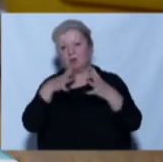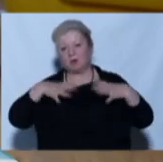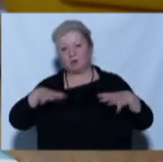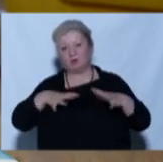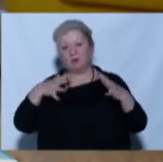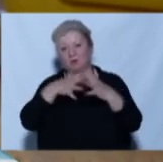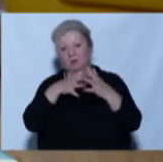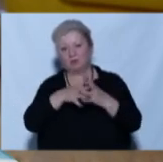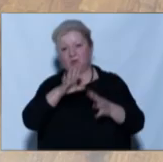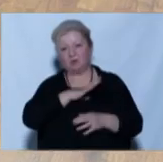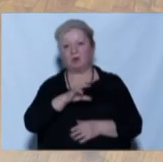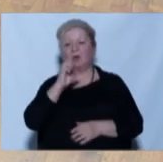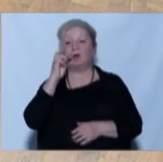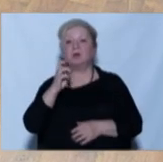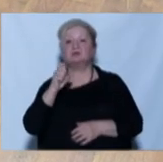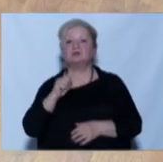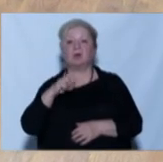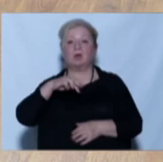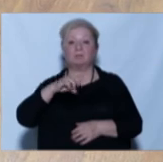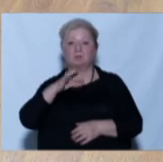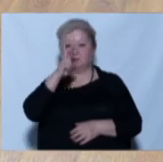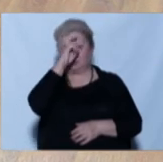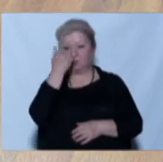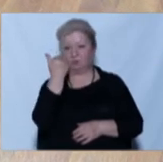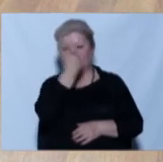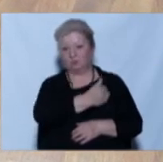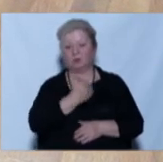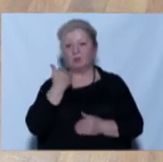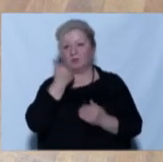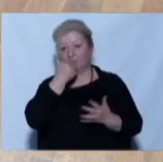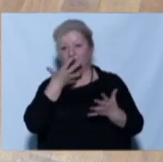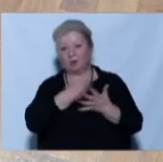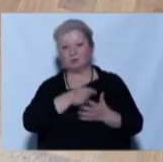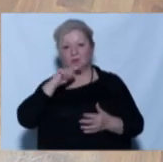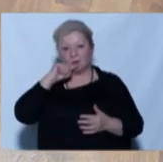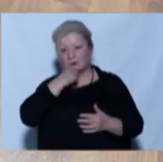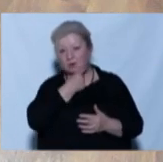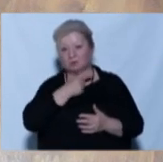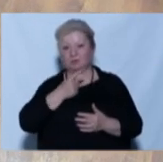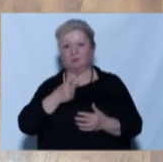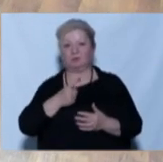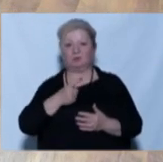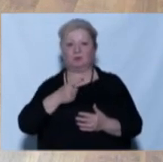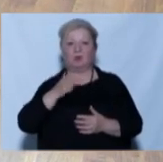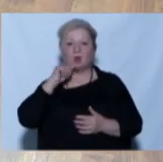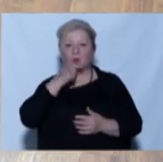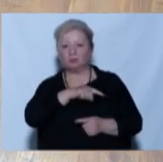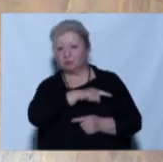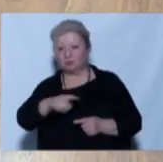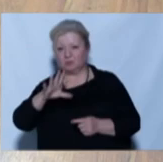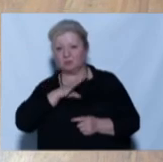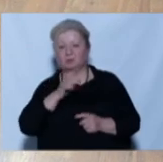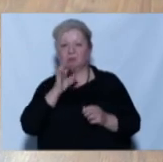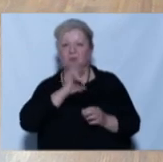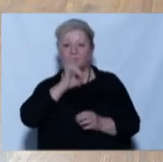შამილის სახელმწიფო იმამატი თავისი ეკონომიური საჭიროებების დასაკმაყოფილებლად ხშირად